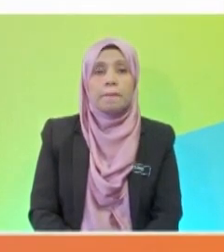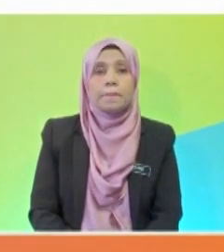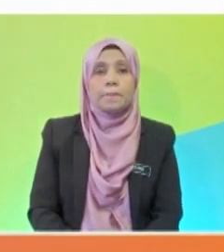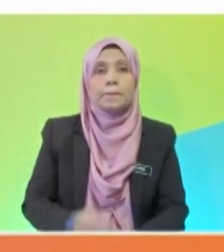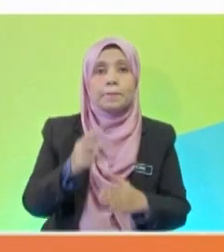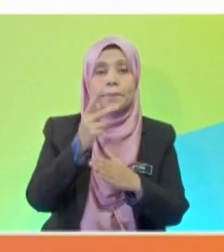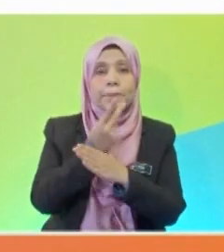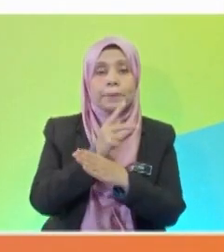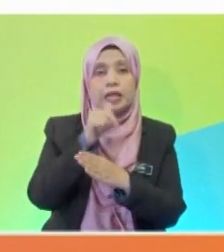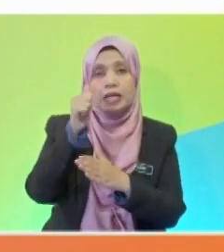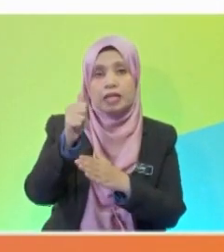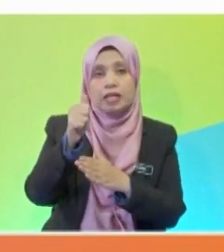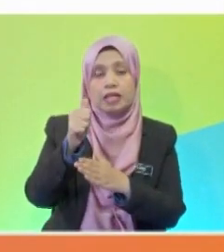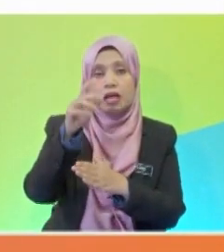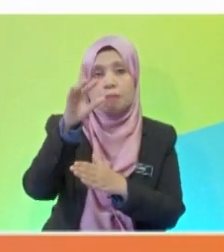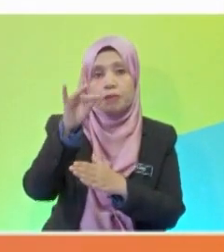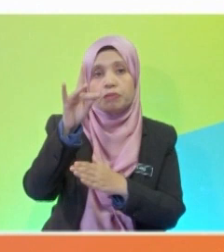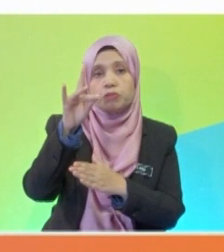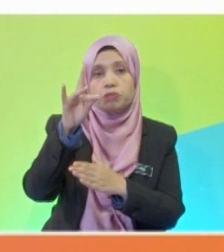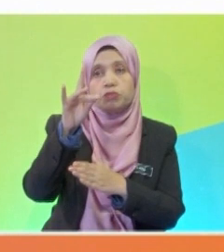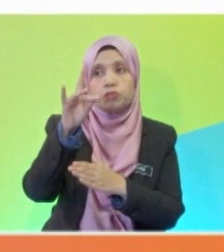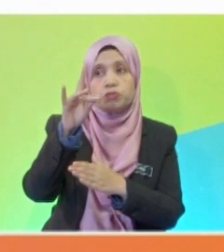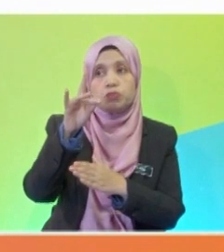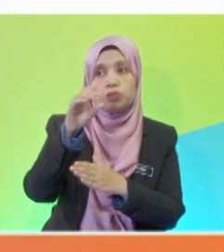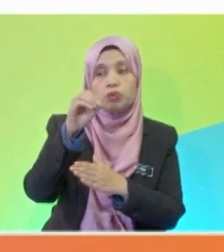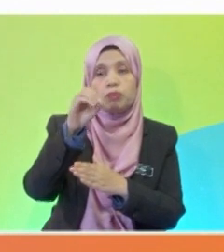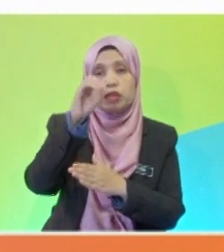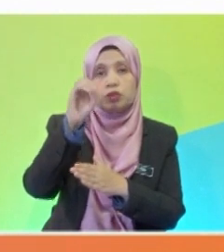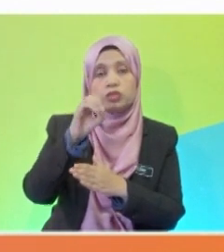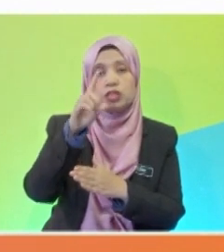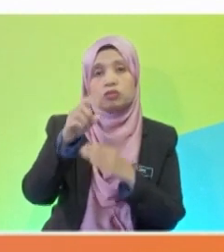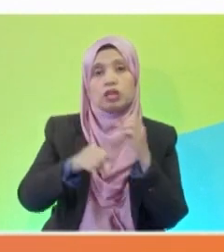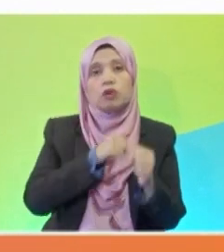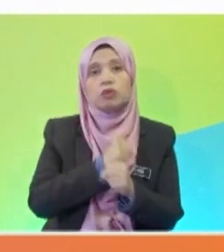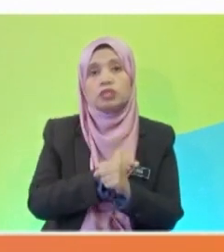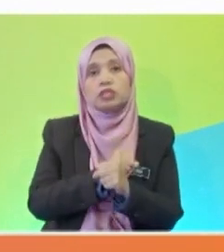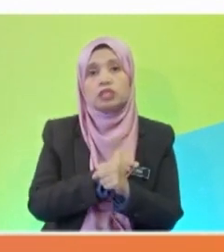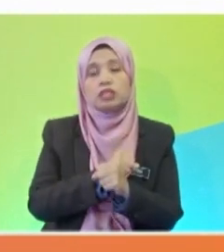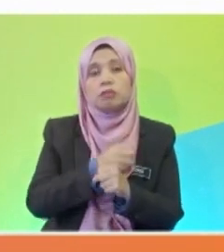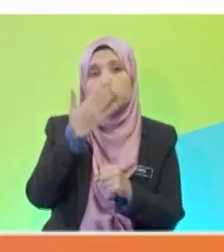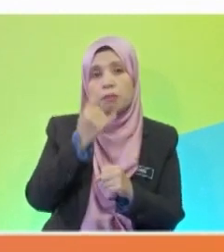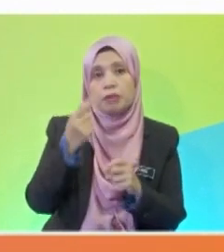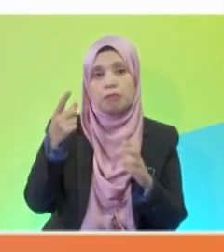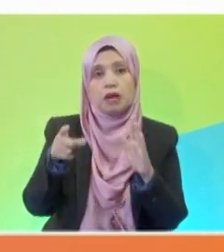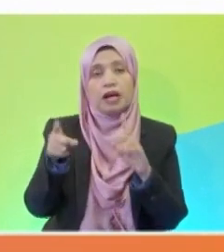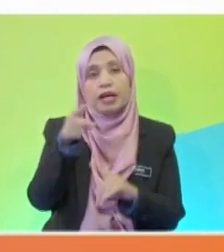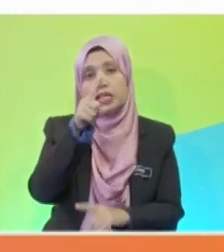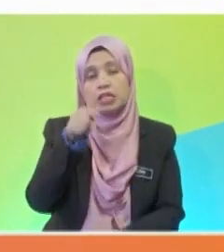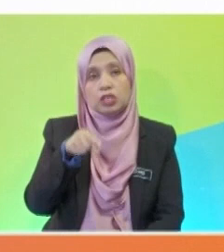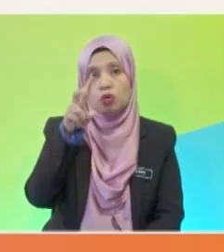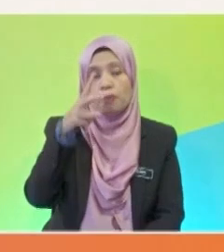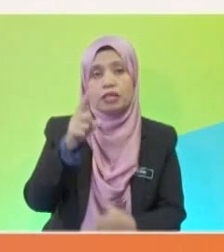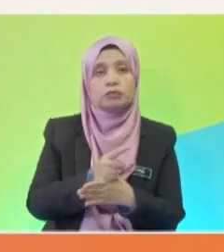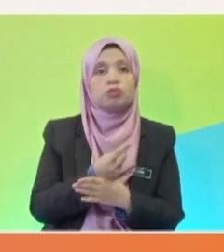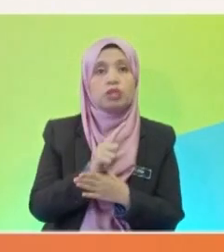A, RM480 setahun. Perkongsi B, kenapa tiba-tiba pula cikgu bahagi dengan 12 bulan? Murid-murid,